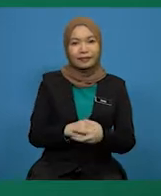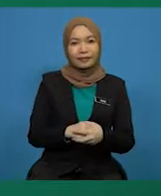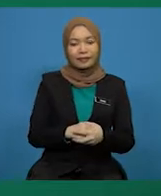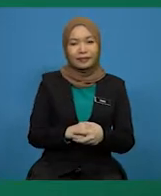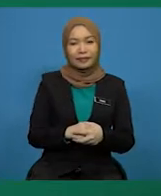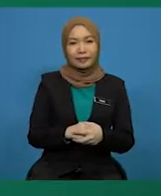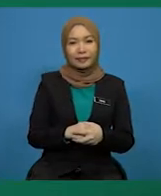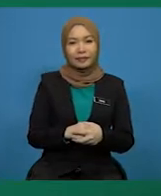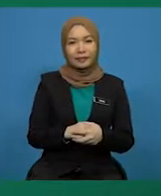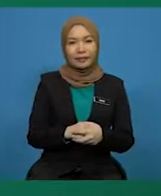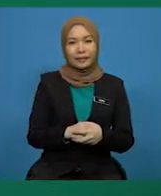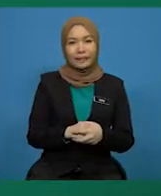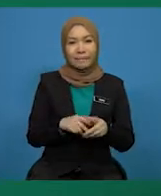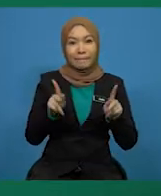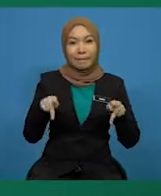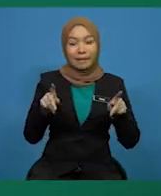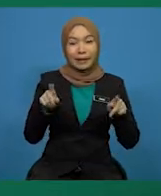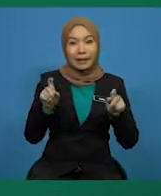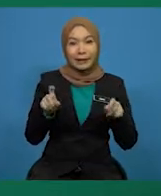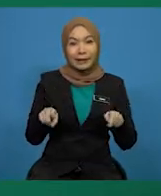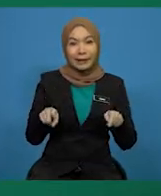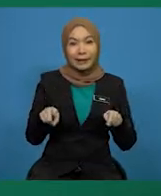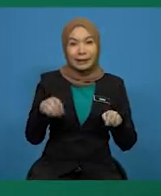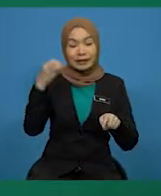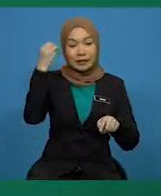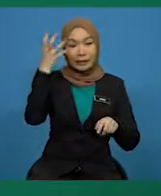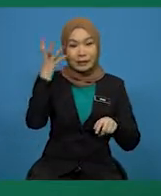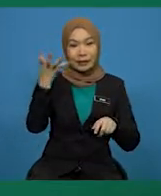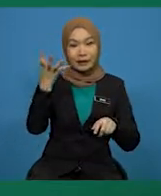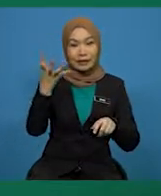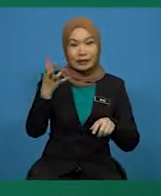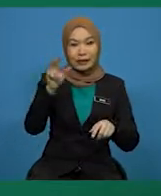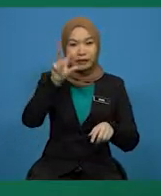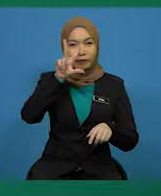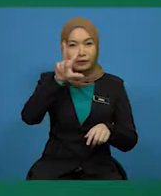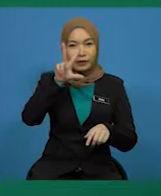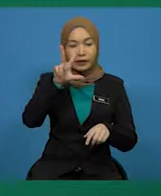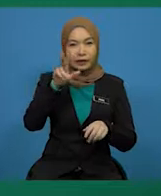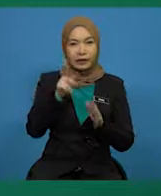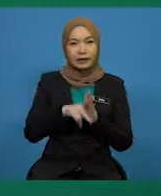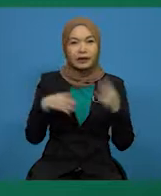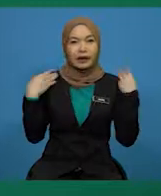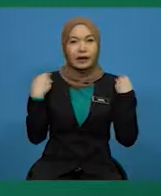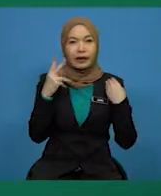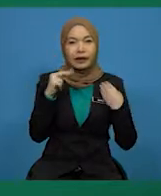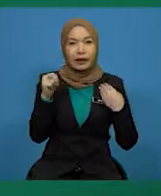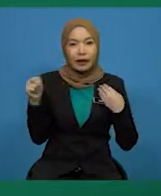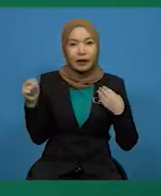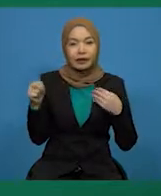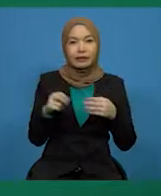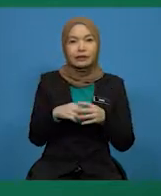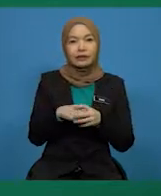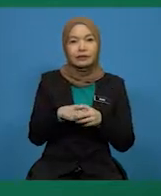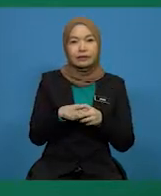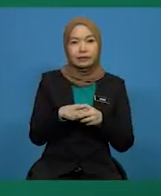wang, para pelajar perlu menjelaskan tiga situasi dan tiga kesan kadar bunga dan